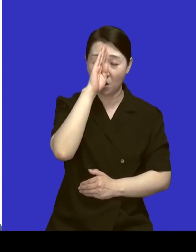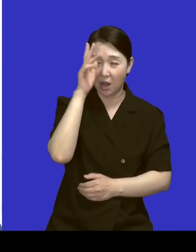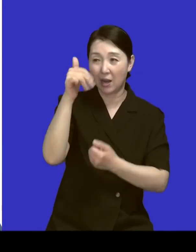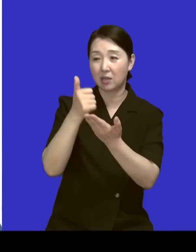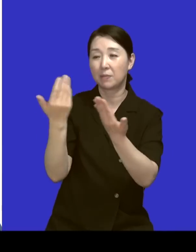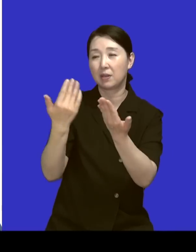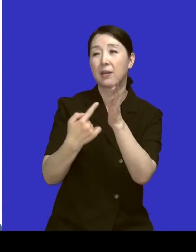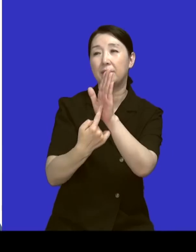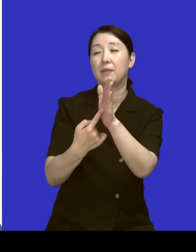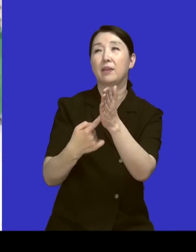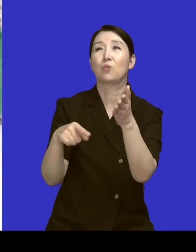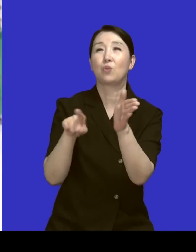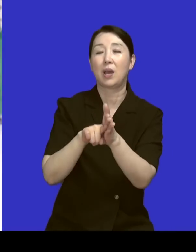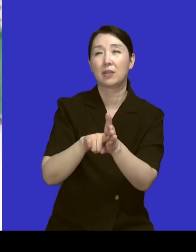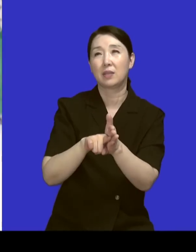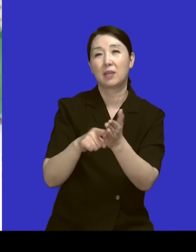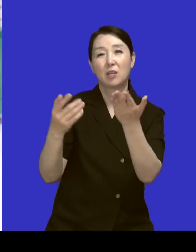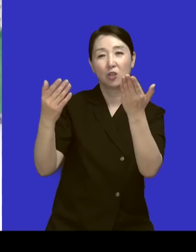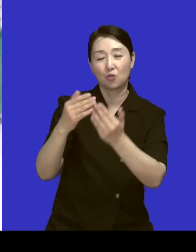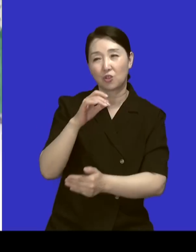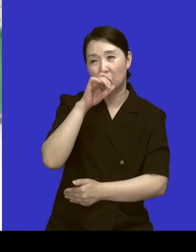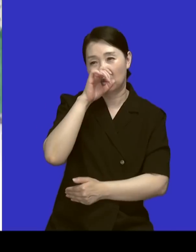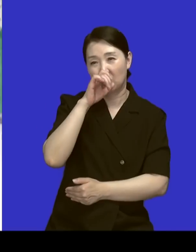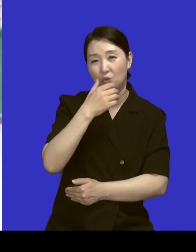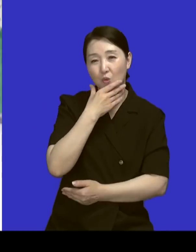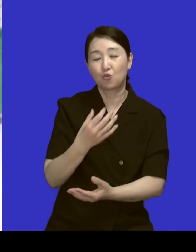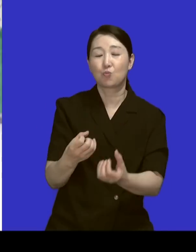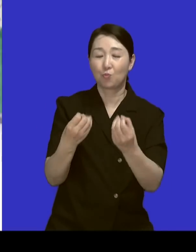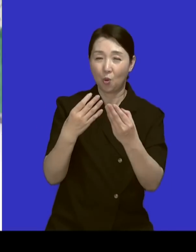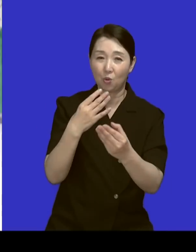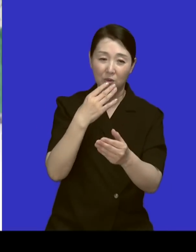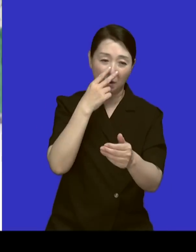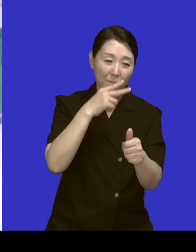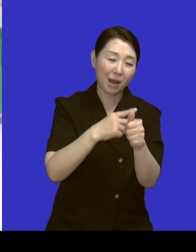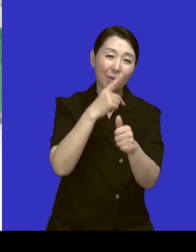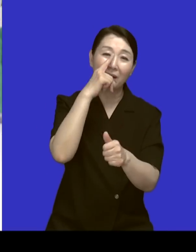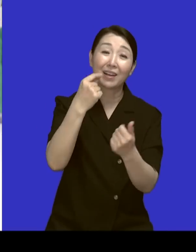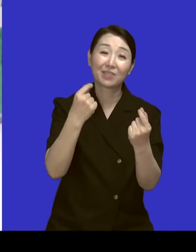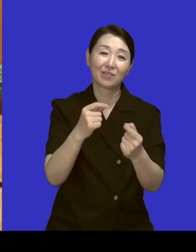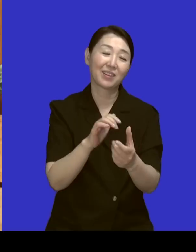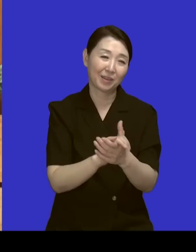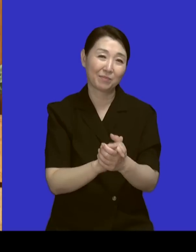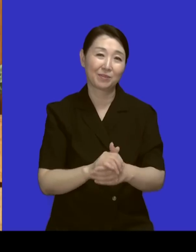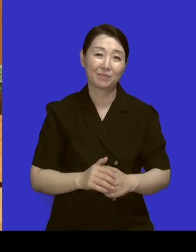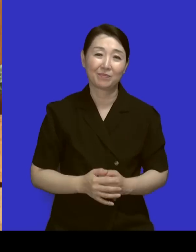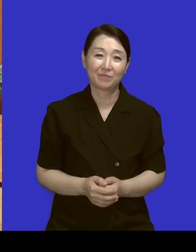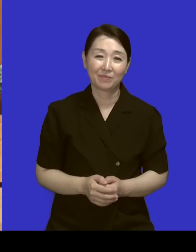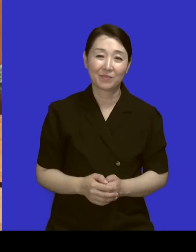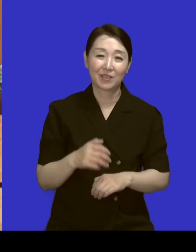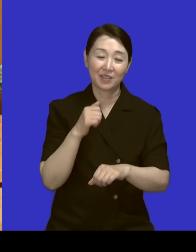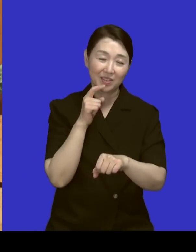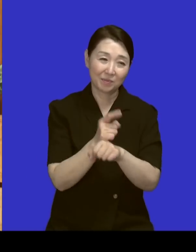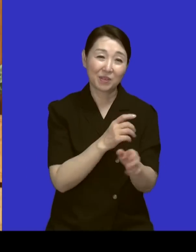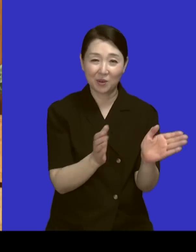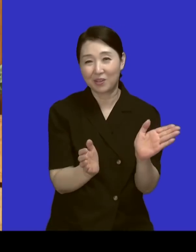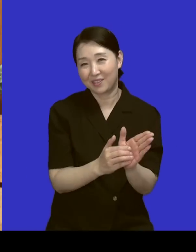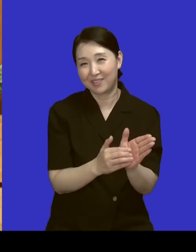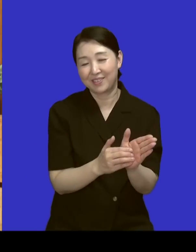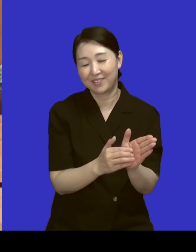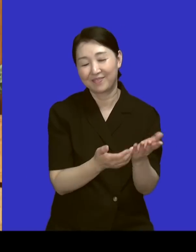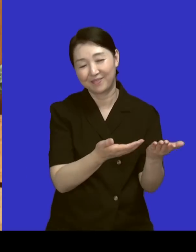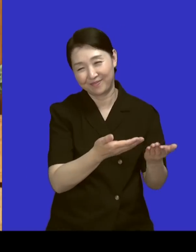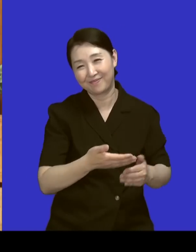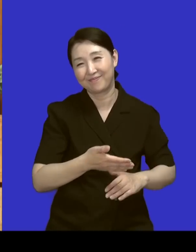위해서 주신 축복이자 바울의 가시라고 생각합니다. 아멘. 예. 뭐 정리를 다 깔끔하게 우리 형제님께